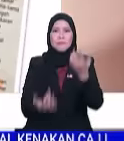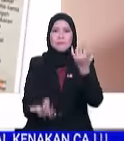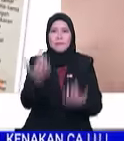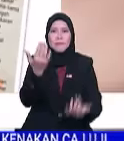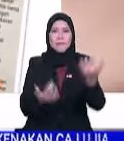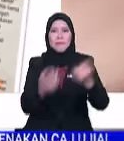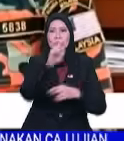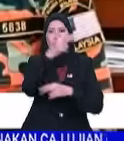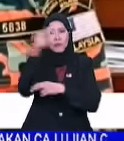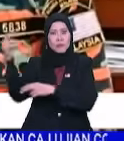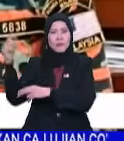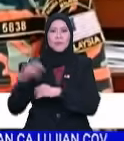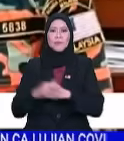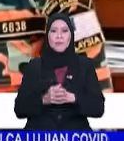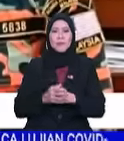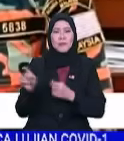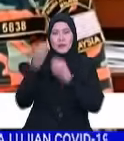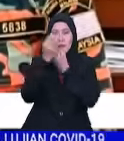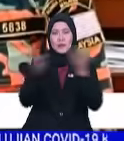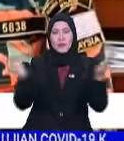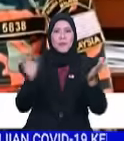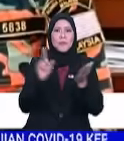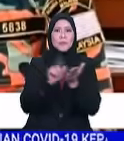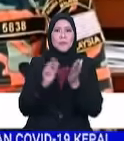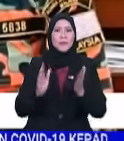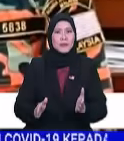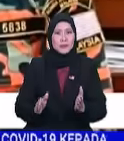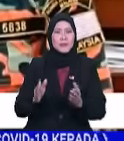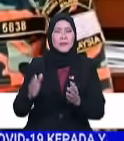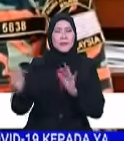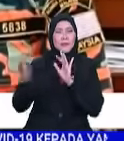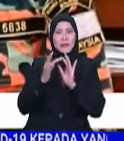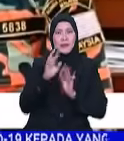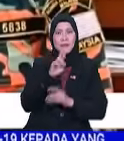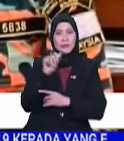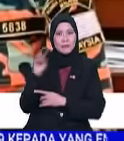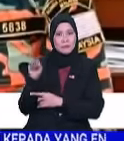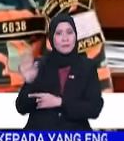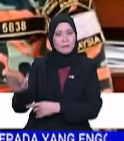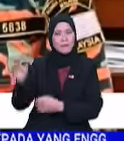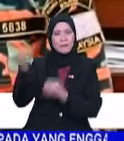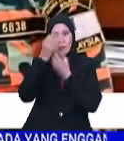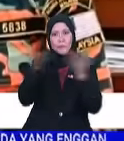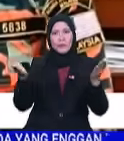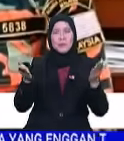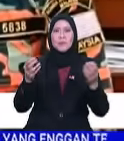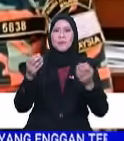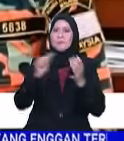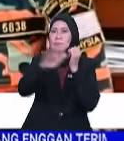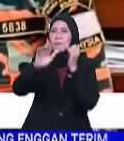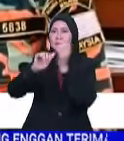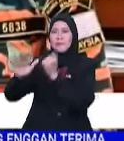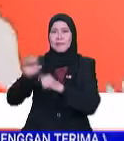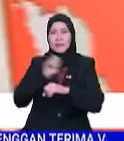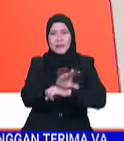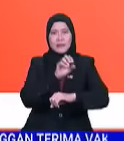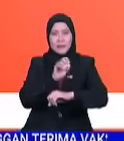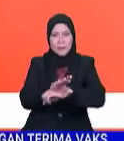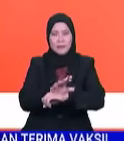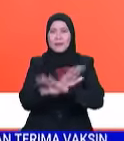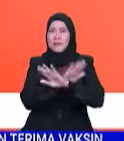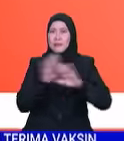kebakaran hutan. Bercakap kepada pemberita ketika dihubungi RTM, beliau memberitahu pihaknya telah membuat hebahan dan nasihat